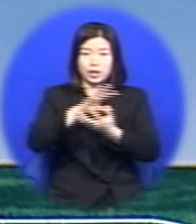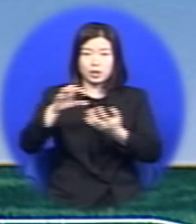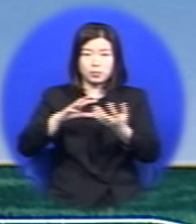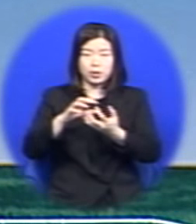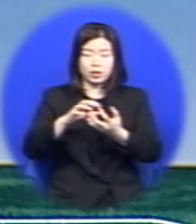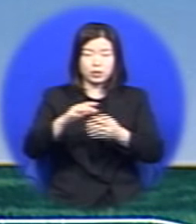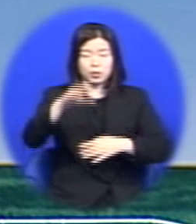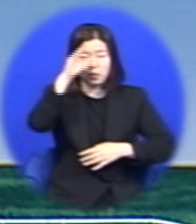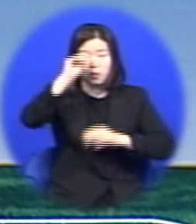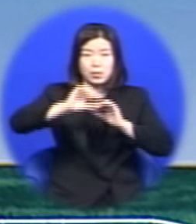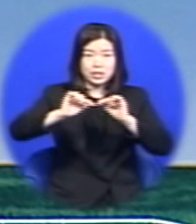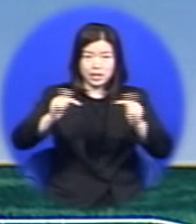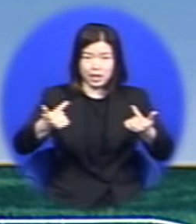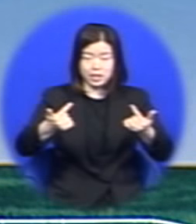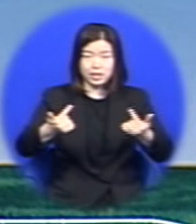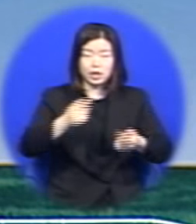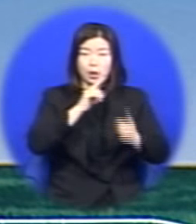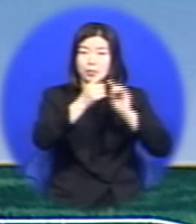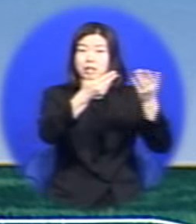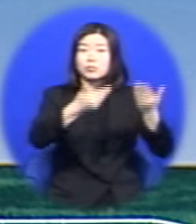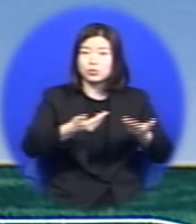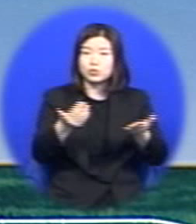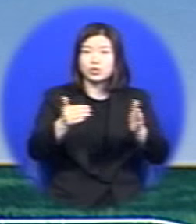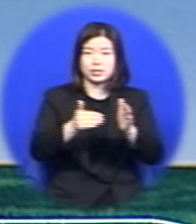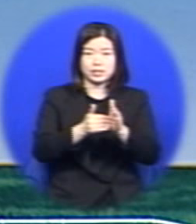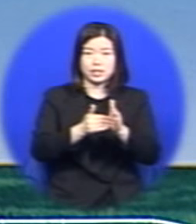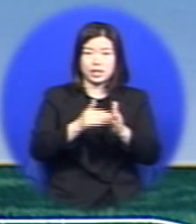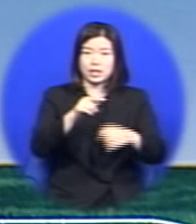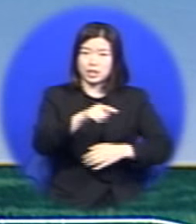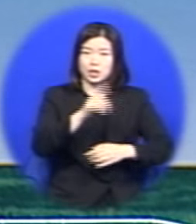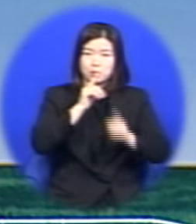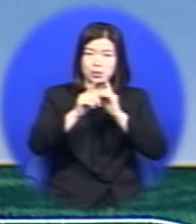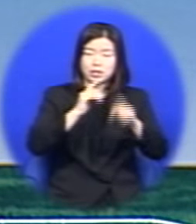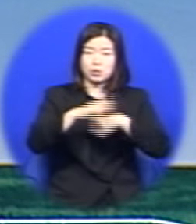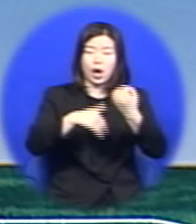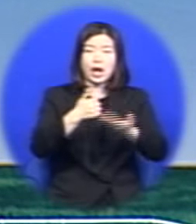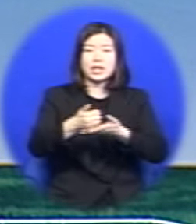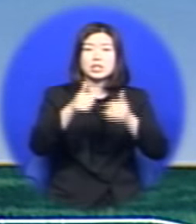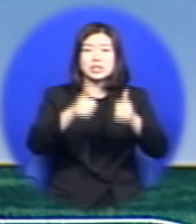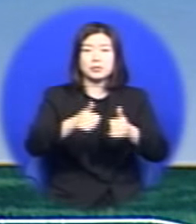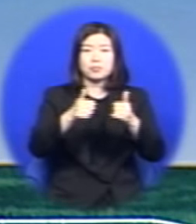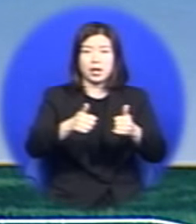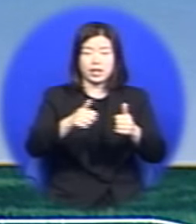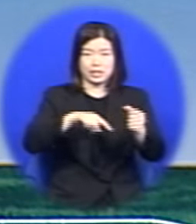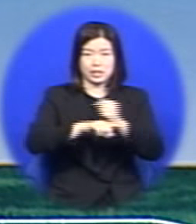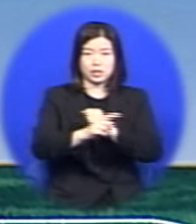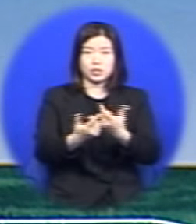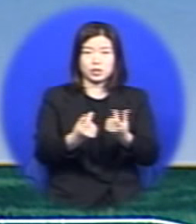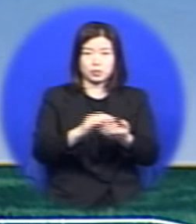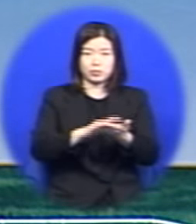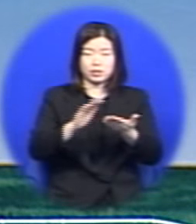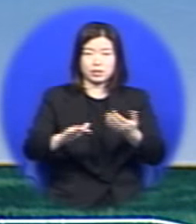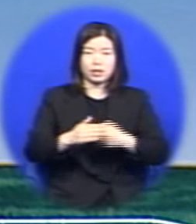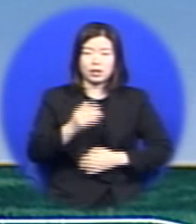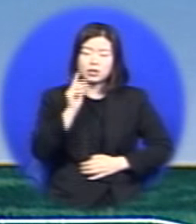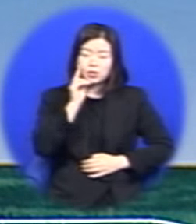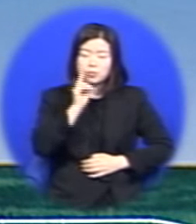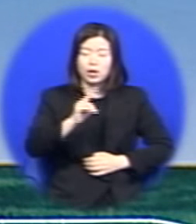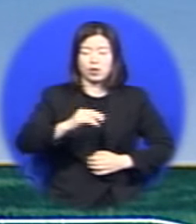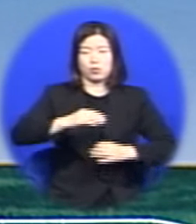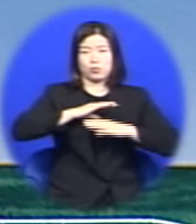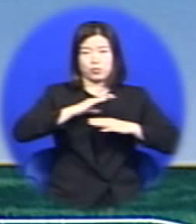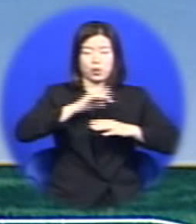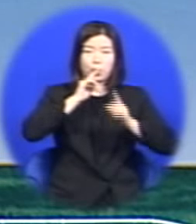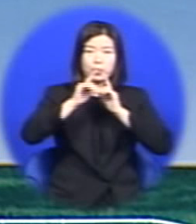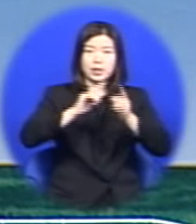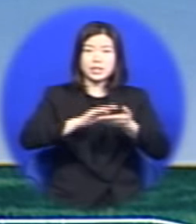말씀을 주셨는데, 이 말씀은 하나님의 심판을 말씀하는 것입니다. 아주 두려운 말씀입니다.